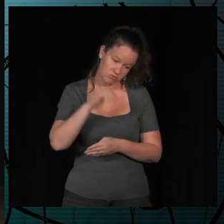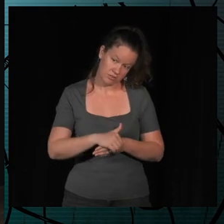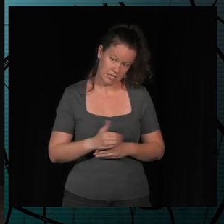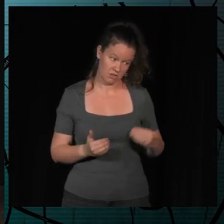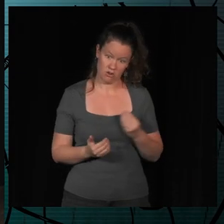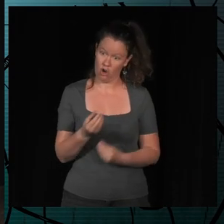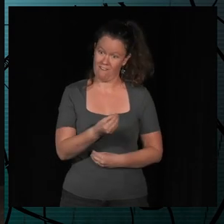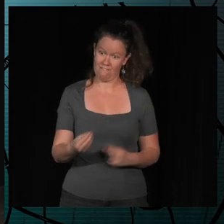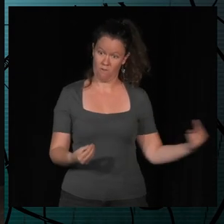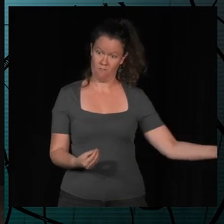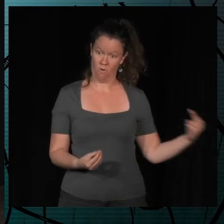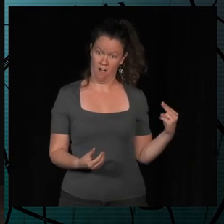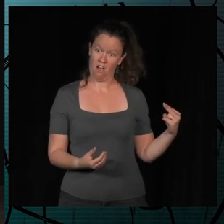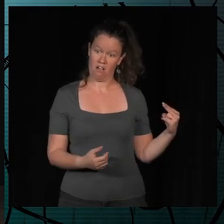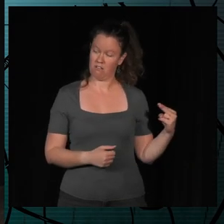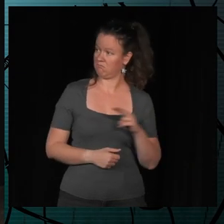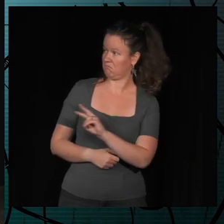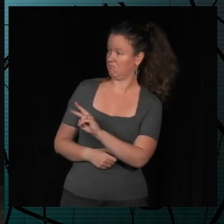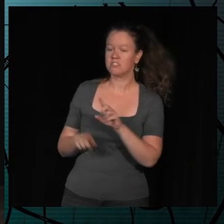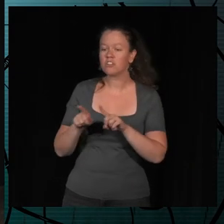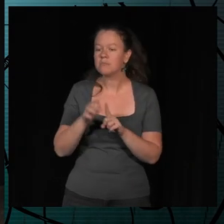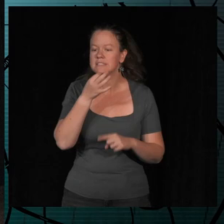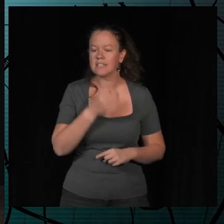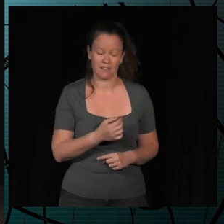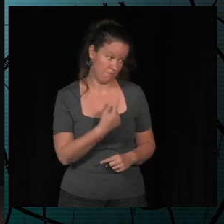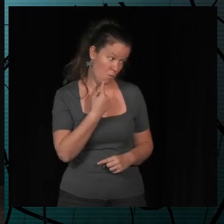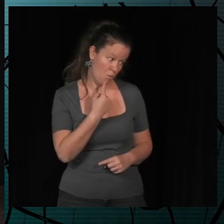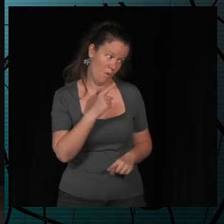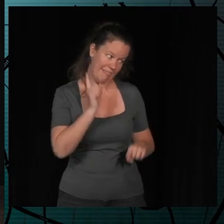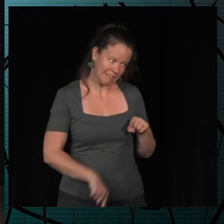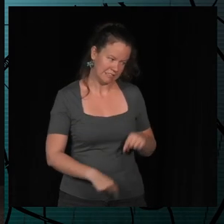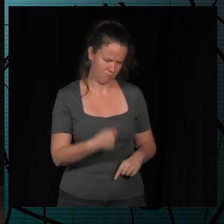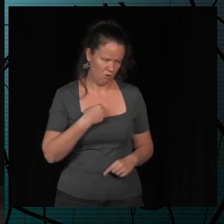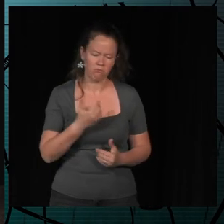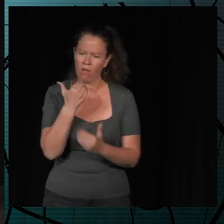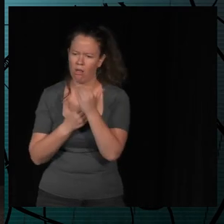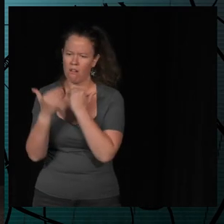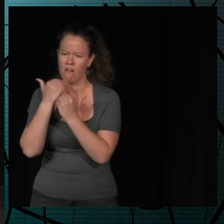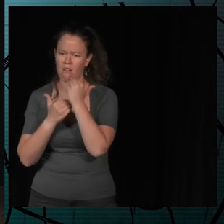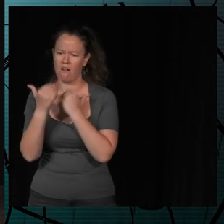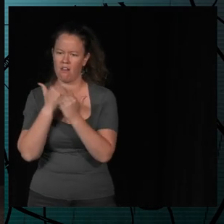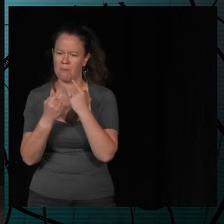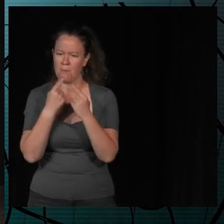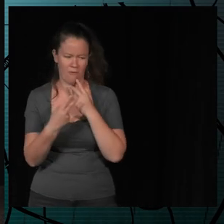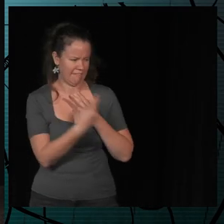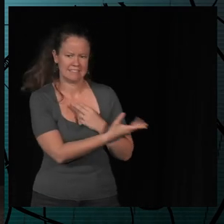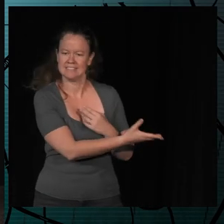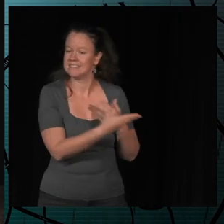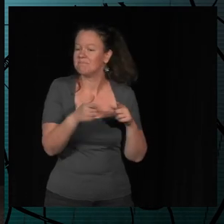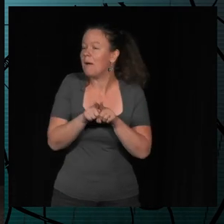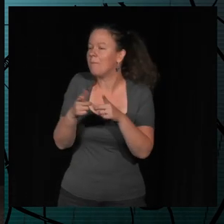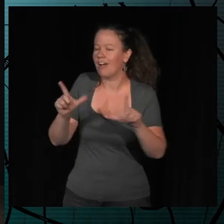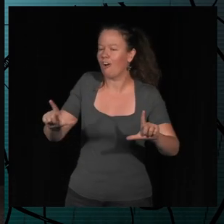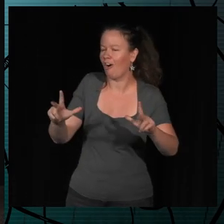nonsens c'est comme si on disait aux enfants ne mange pas de bonbons c'est pas bon pour toi mais moi j'en mange toute la journée devant toi c'est un petit peu ça